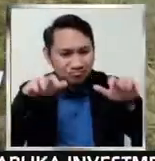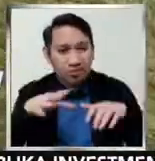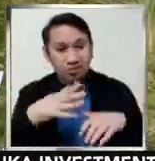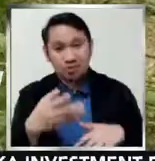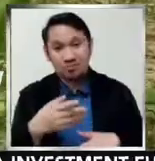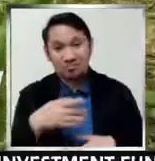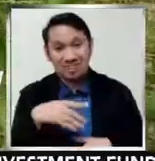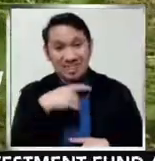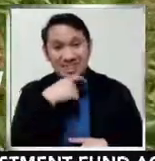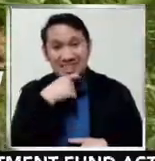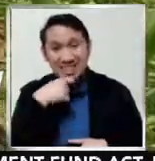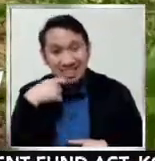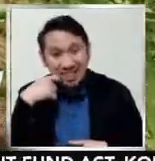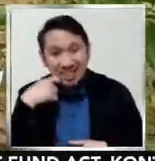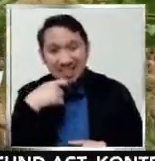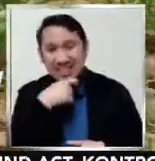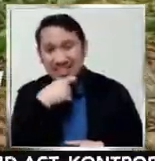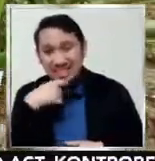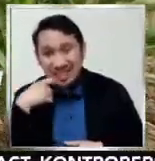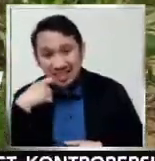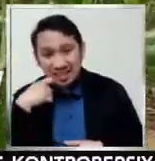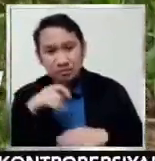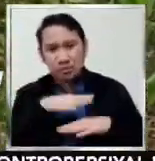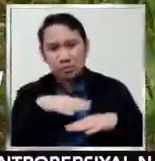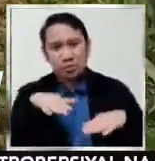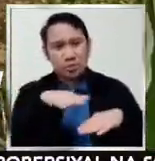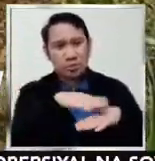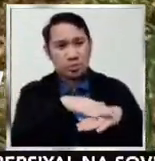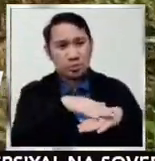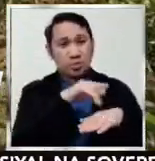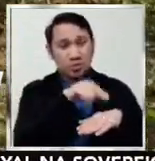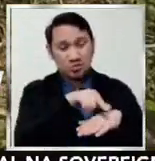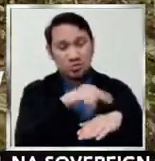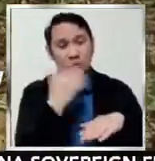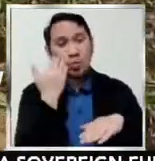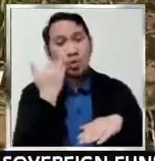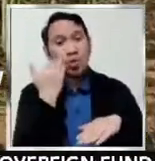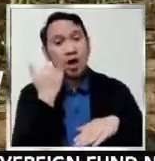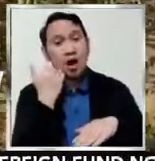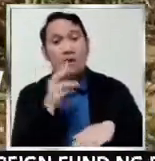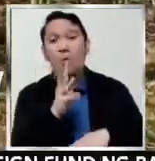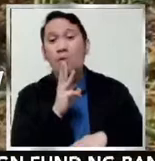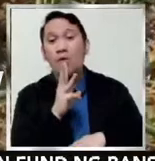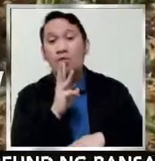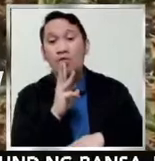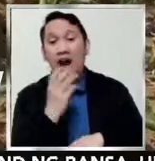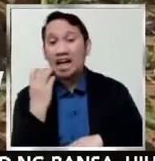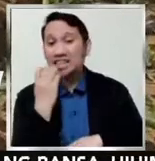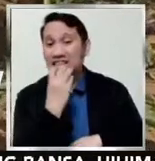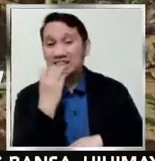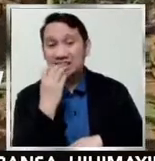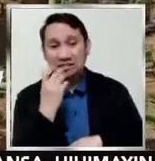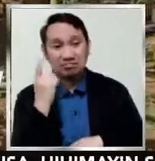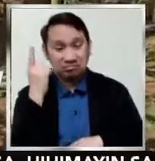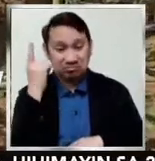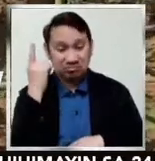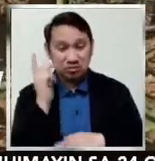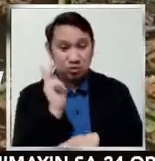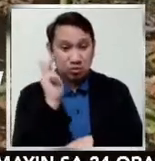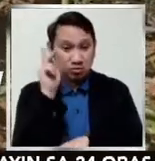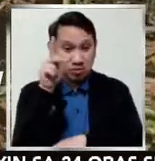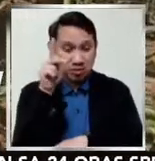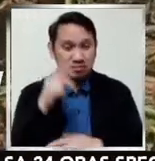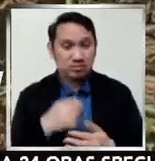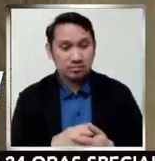tila uhaw na uhaw ang mga pananim na mais ng 68 taong gulang na si Jose dito sa bayan ng Rizal